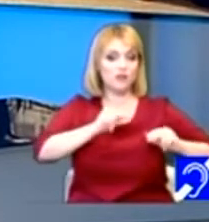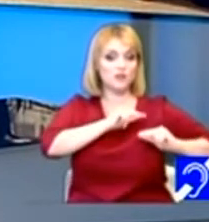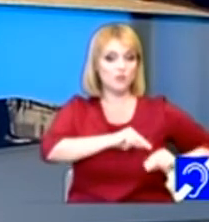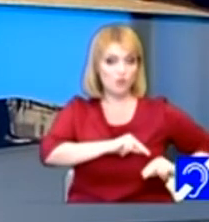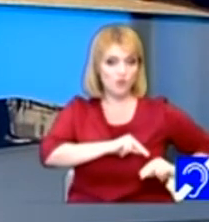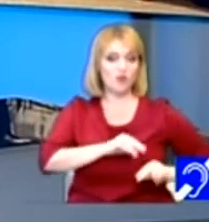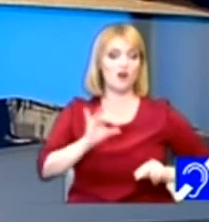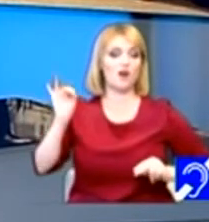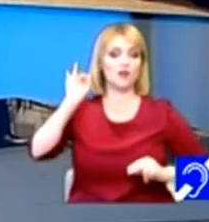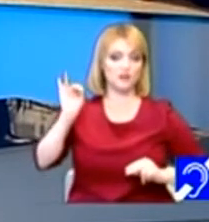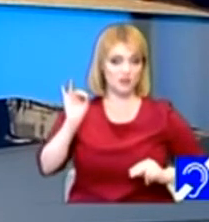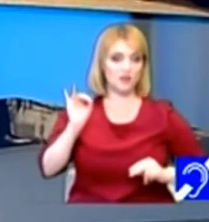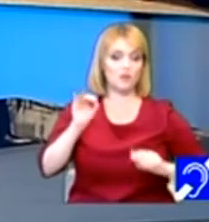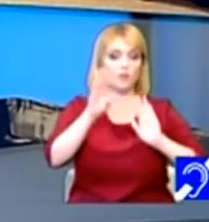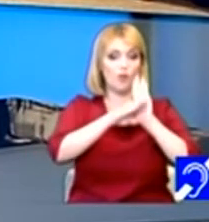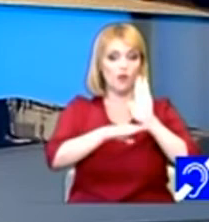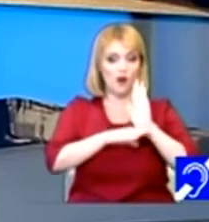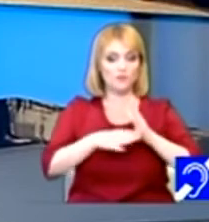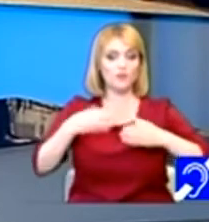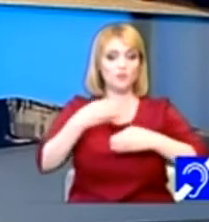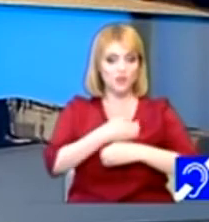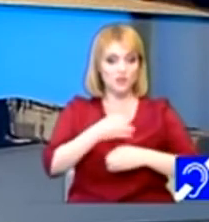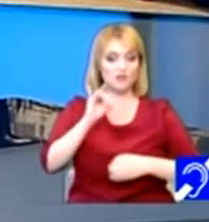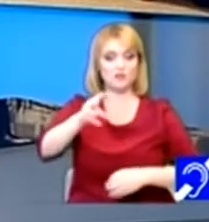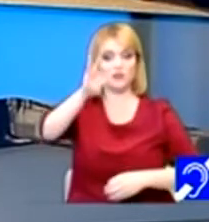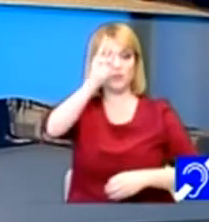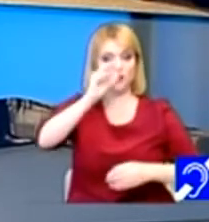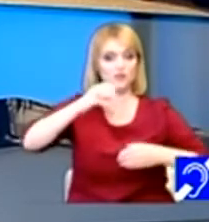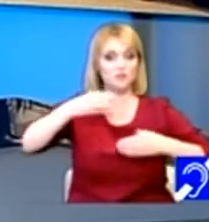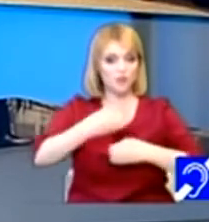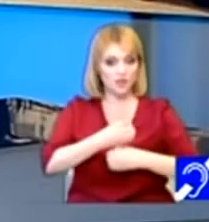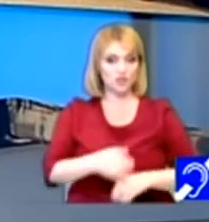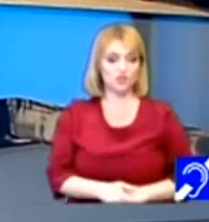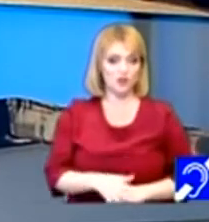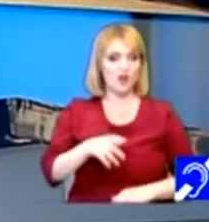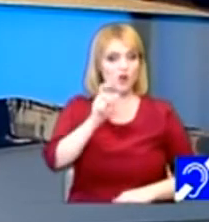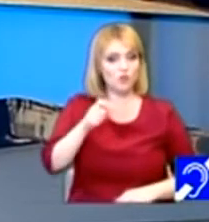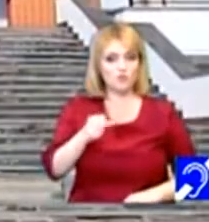mai mici. Nemulțumite de această decizie, trupa de actori a teatrului cere demisia directorului.